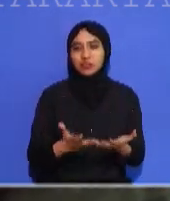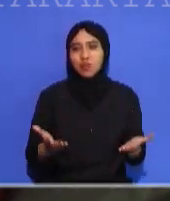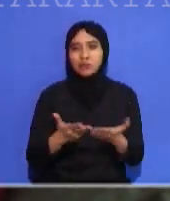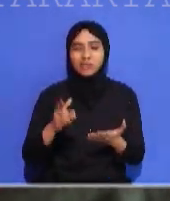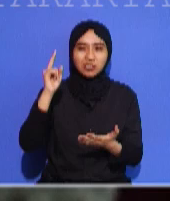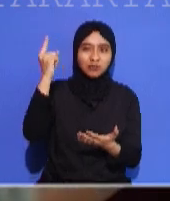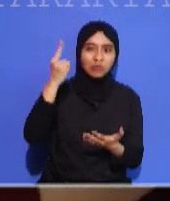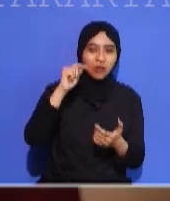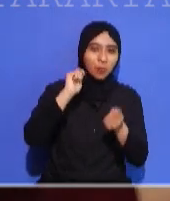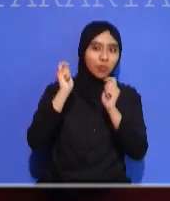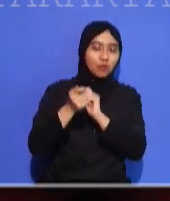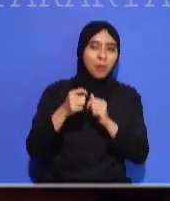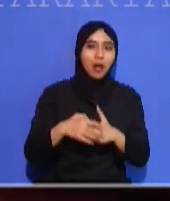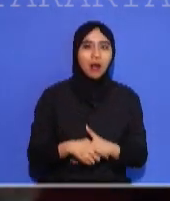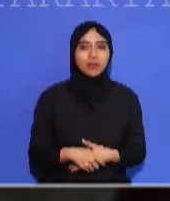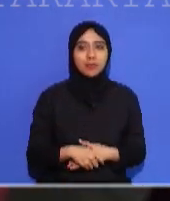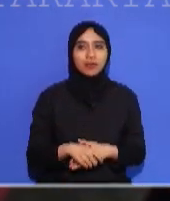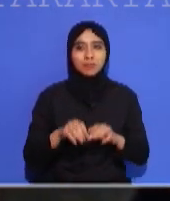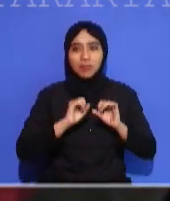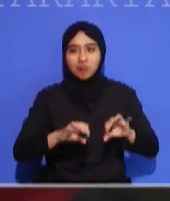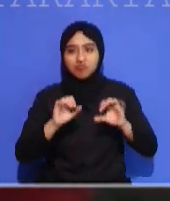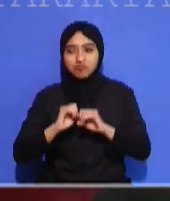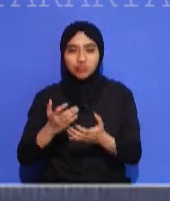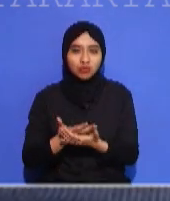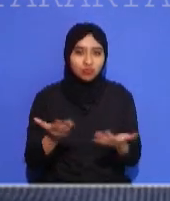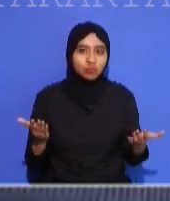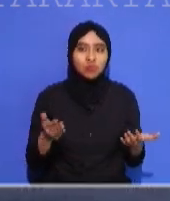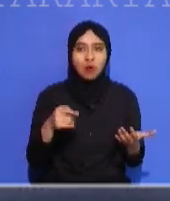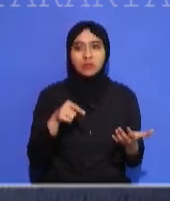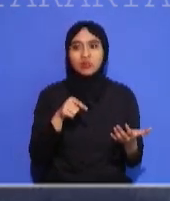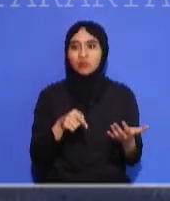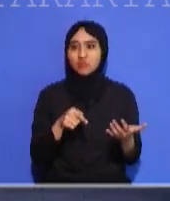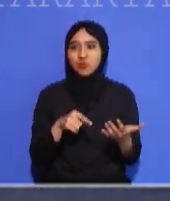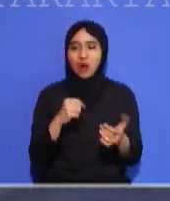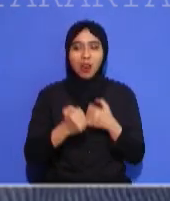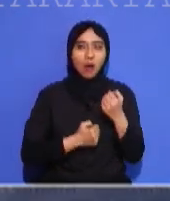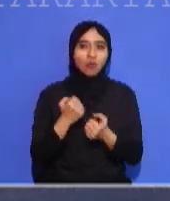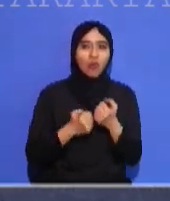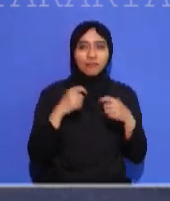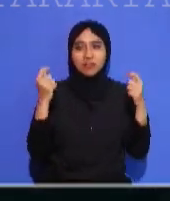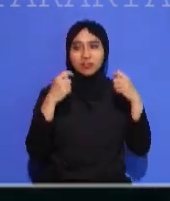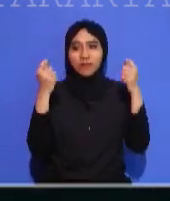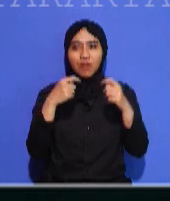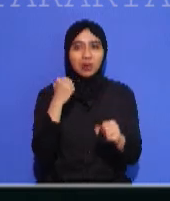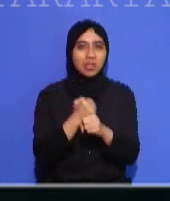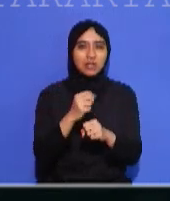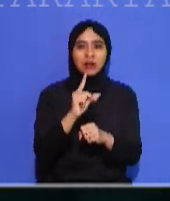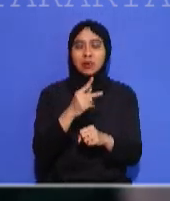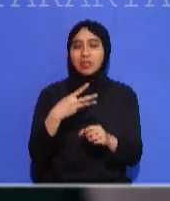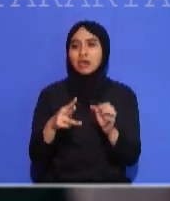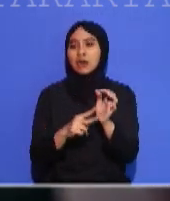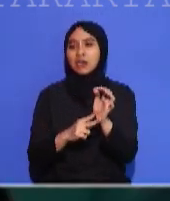untuk lebih memperkenalkan program Green Jobs ini ke khaya khususnya generasi muda digelar Green job Fest Jogja 2024 di